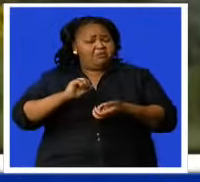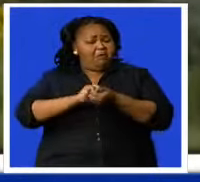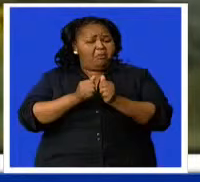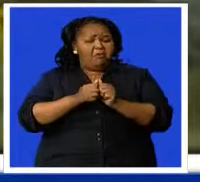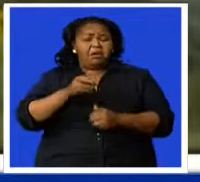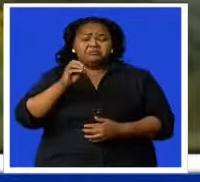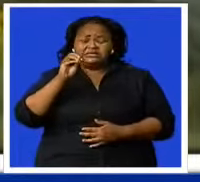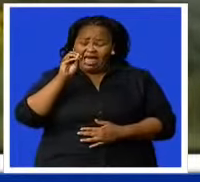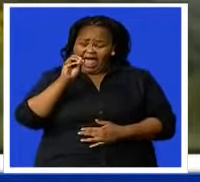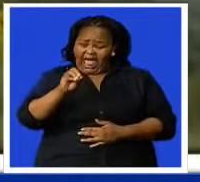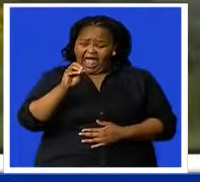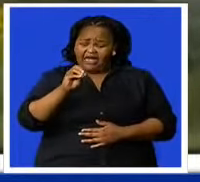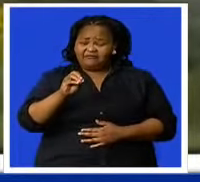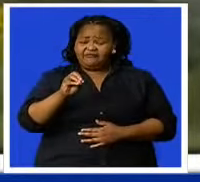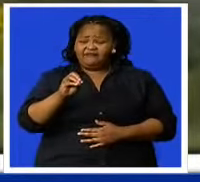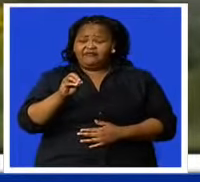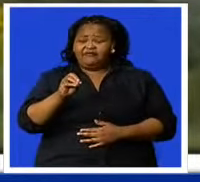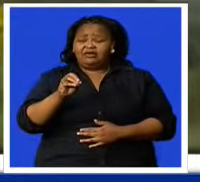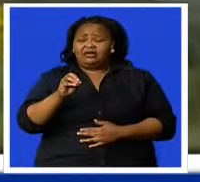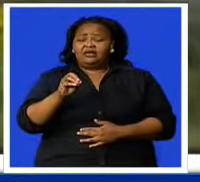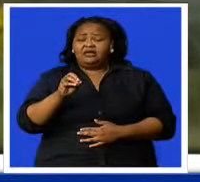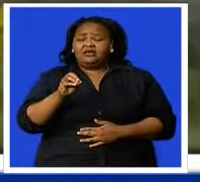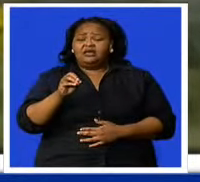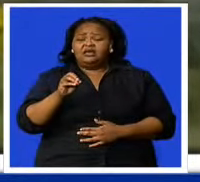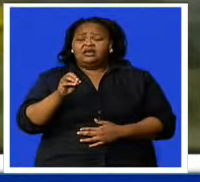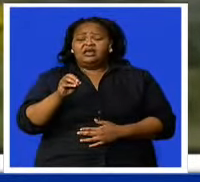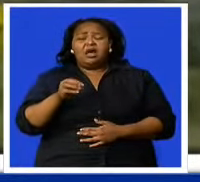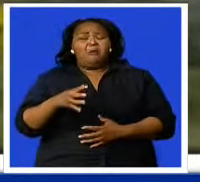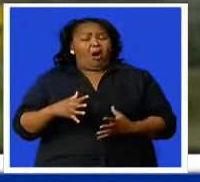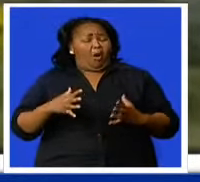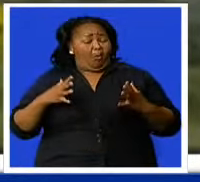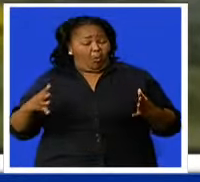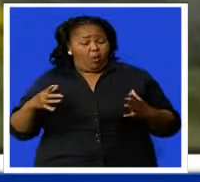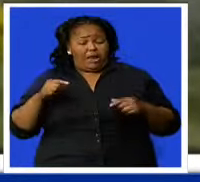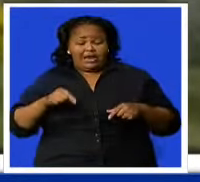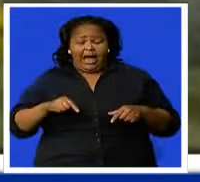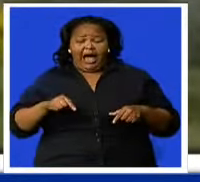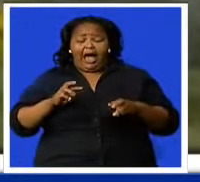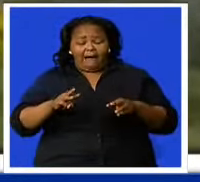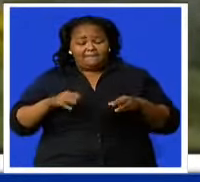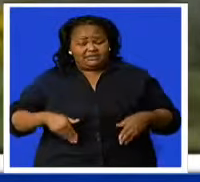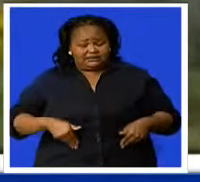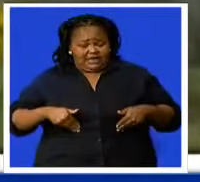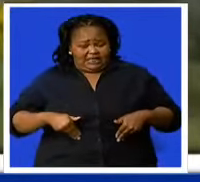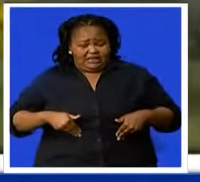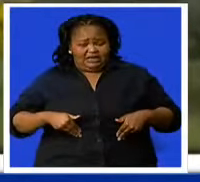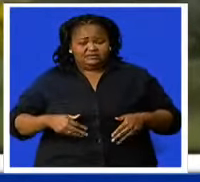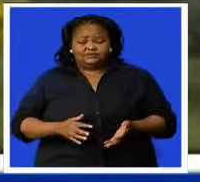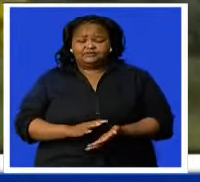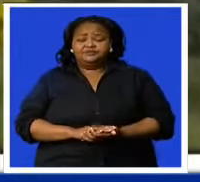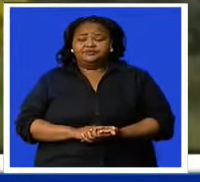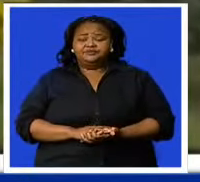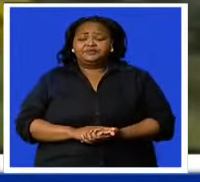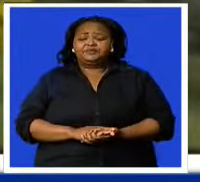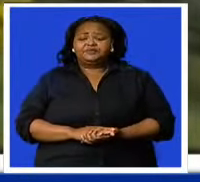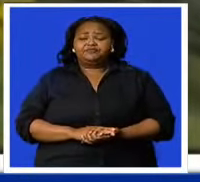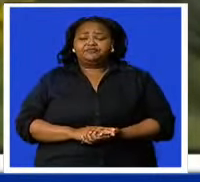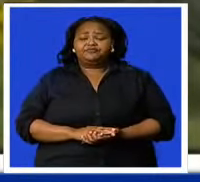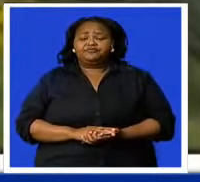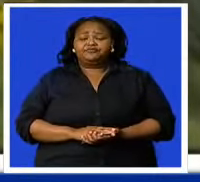sivelelako leti hlesimisa umtimba endzaweni yakahlathi. Lesi sicabanga ukuthi siyadzinga